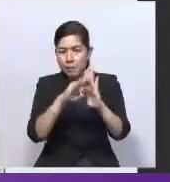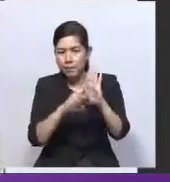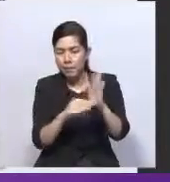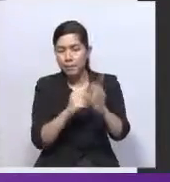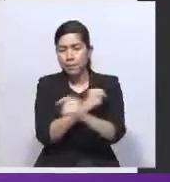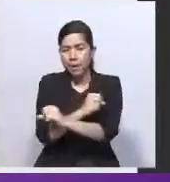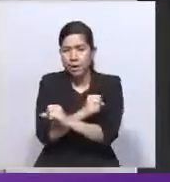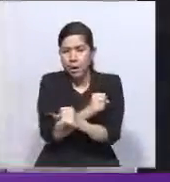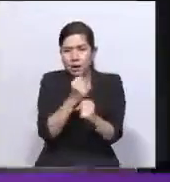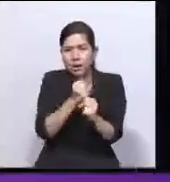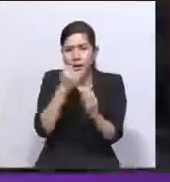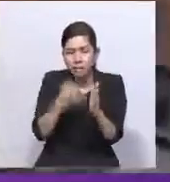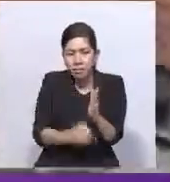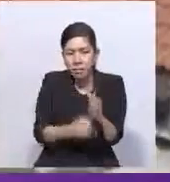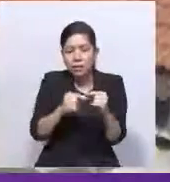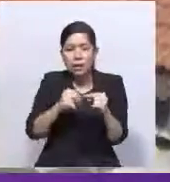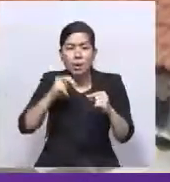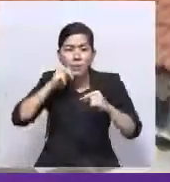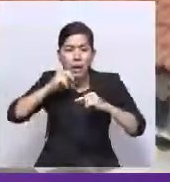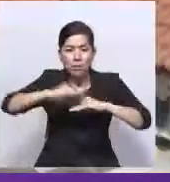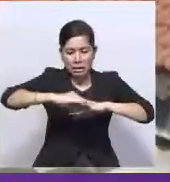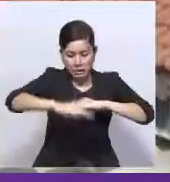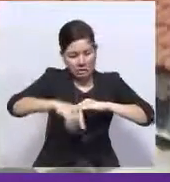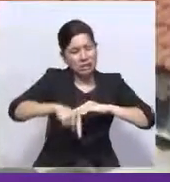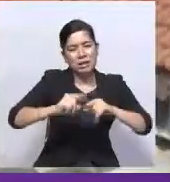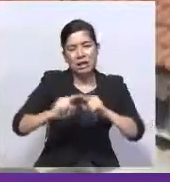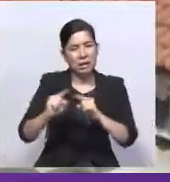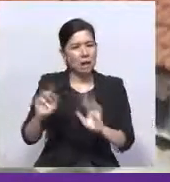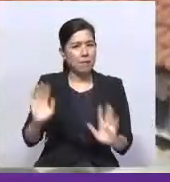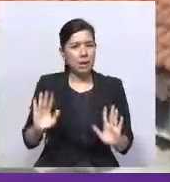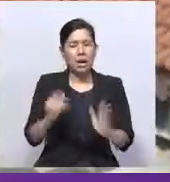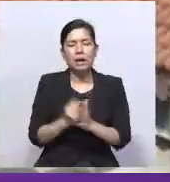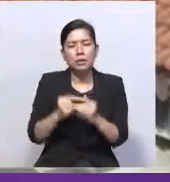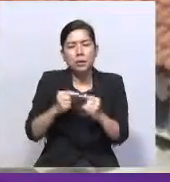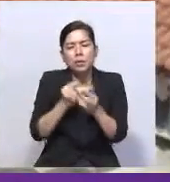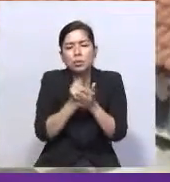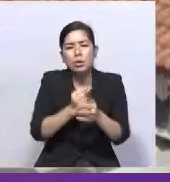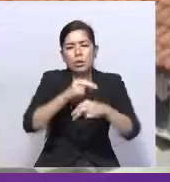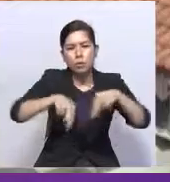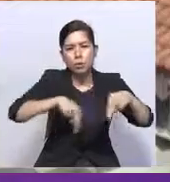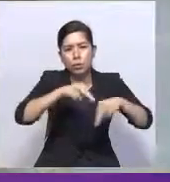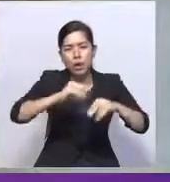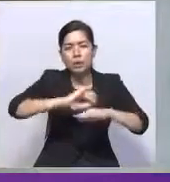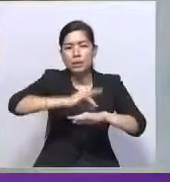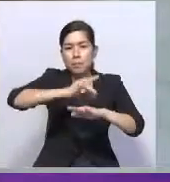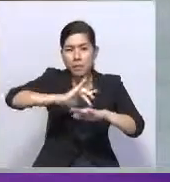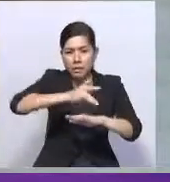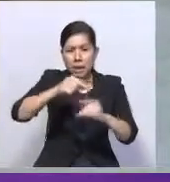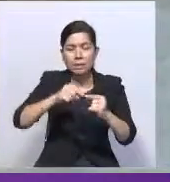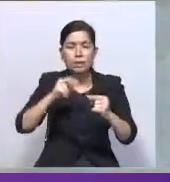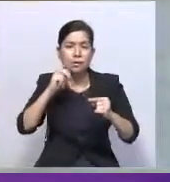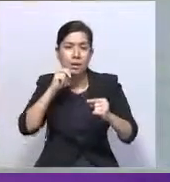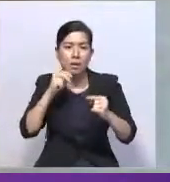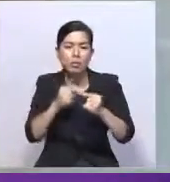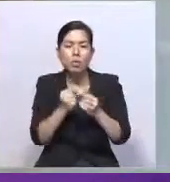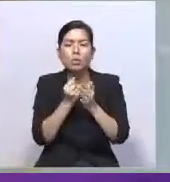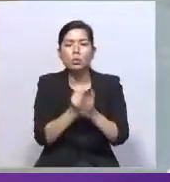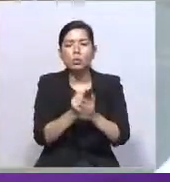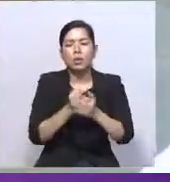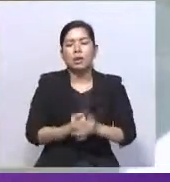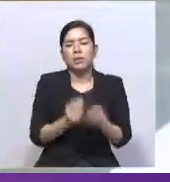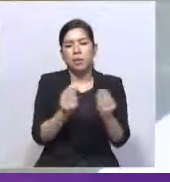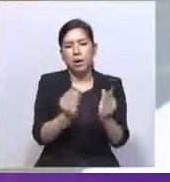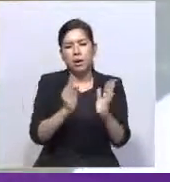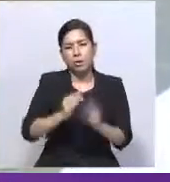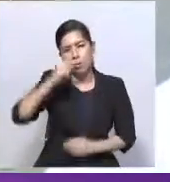องกันการลุกล้ำลำน้ำให้มีประสิทธิภาพเพื่อเป็นการรักษาทรัพยากรน้ำและรักษาพื้นที่สาธารณะให้คน